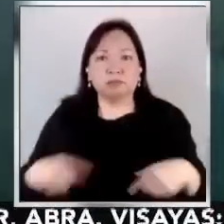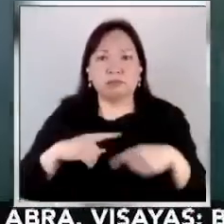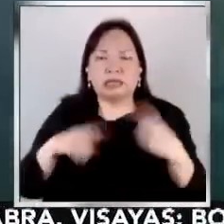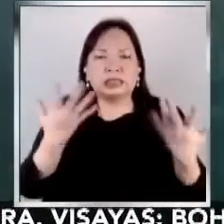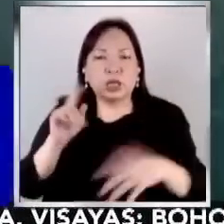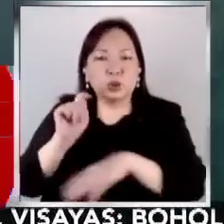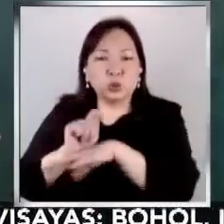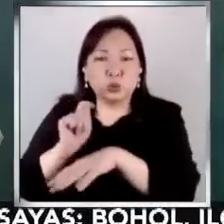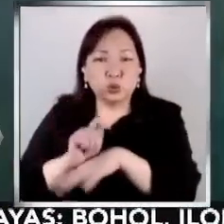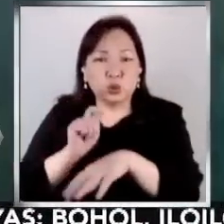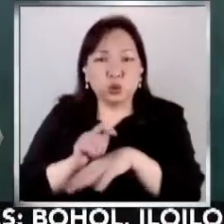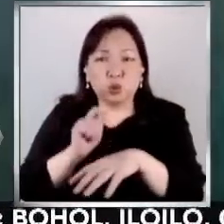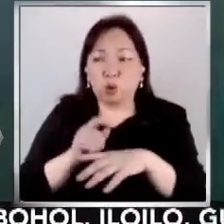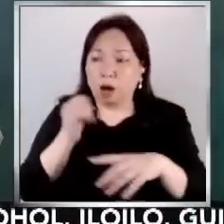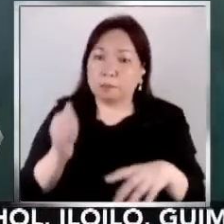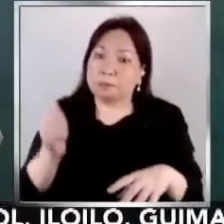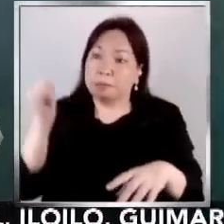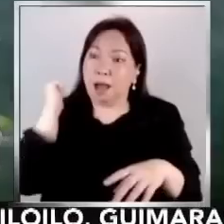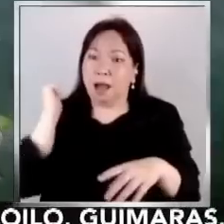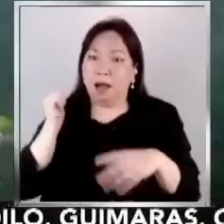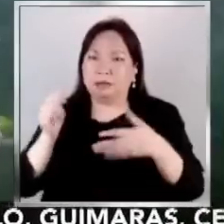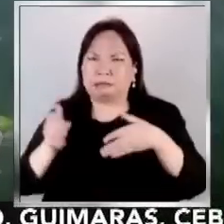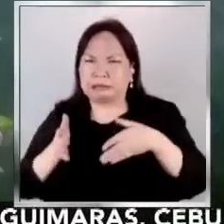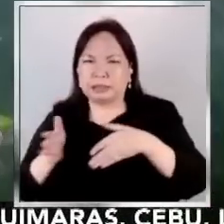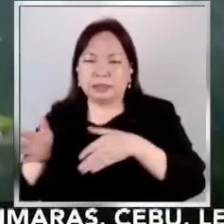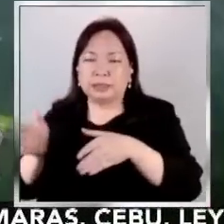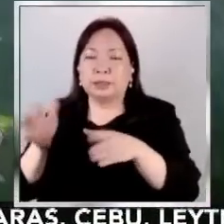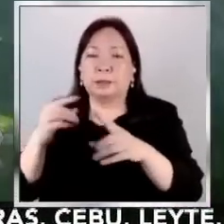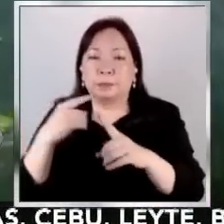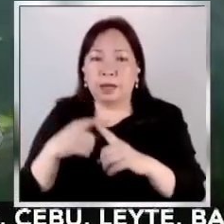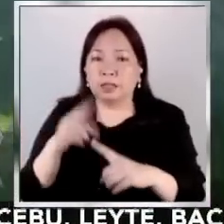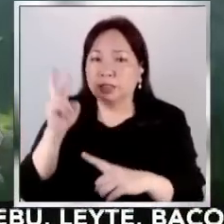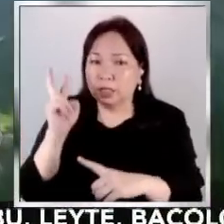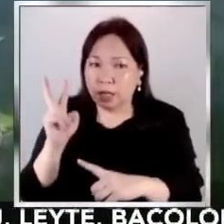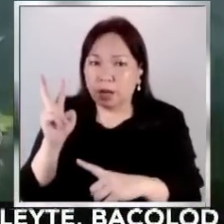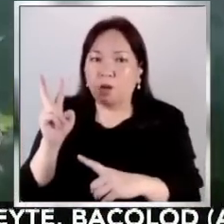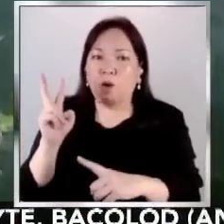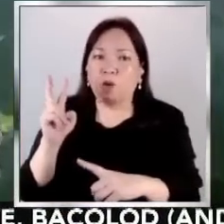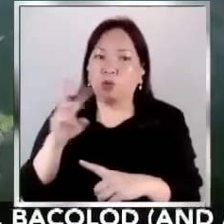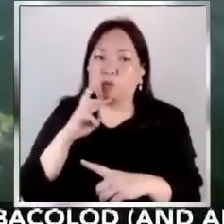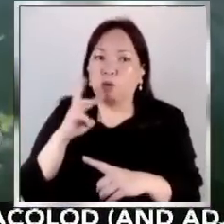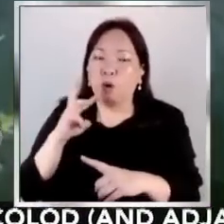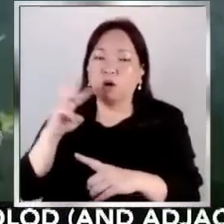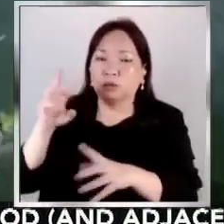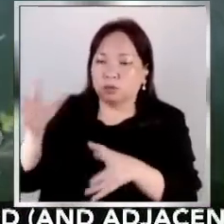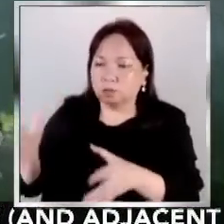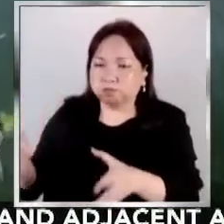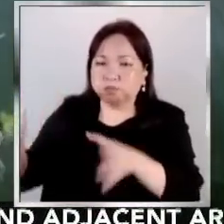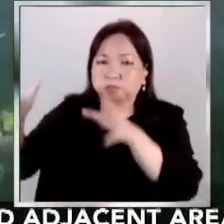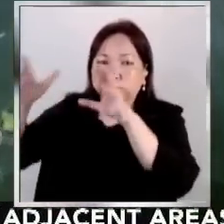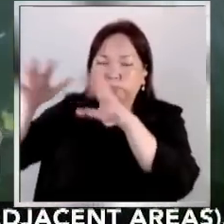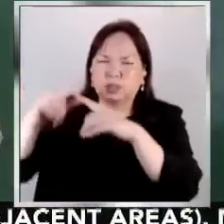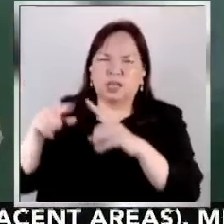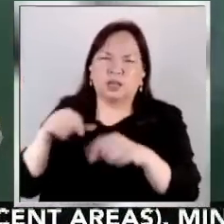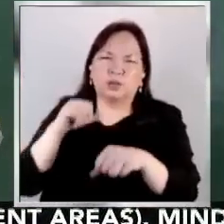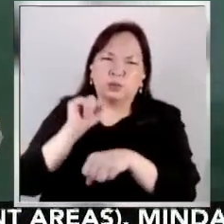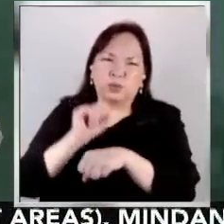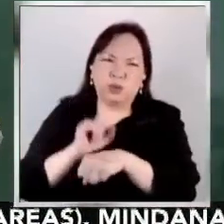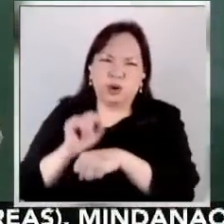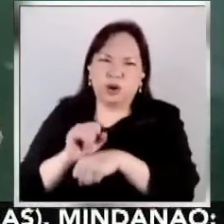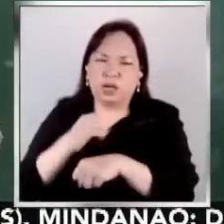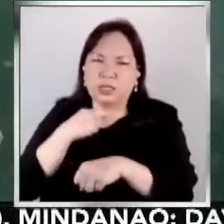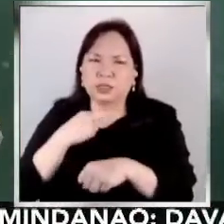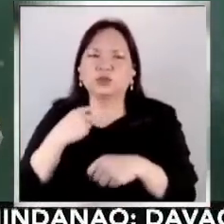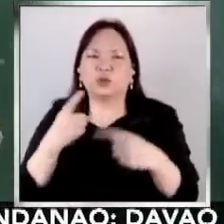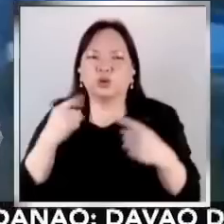barangay. Bukod dito, 2 pump ng Abukay Pumping Station ang hindi gumagana, kaya mabilis ang pagtaas ng tubig. Ang mga tauhan